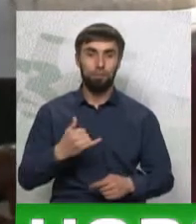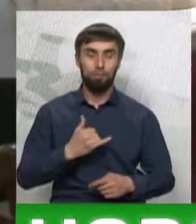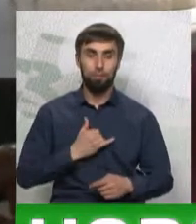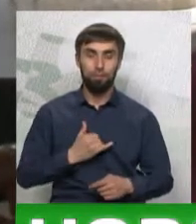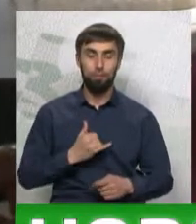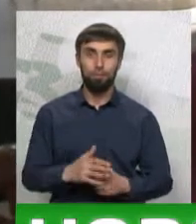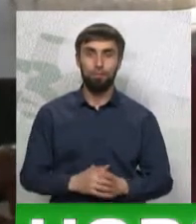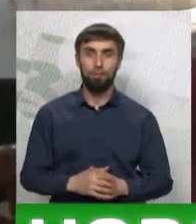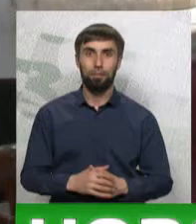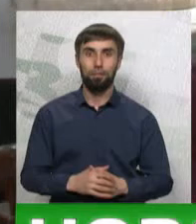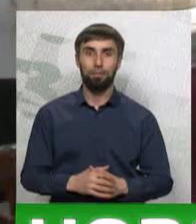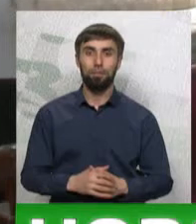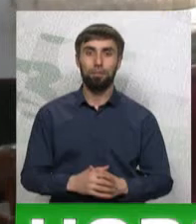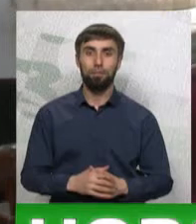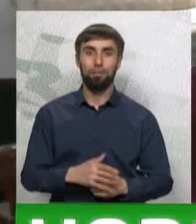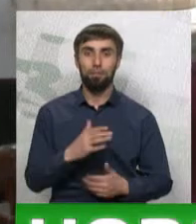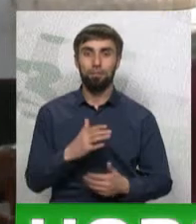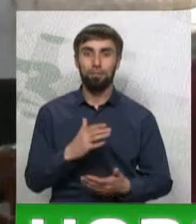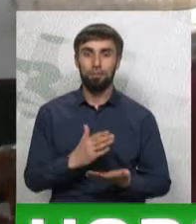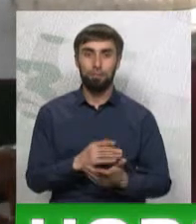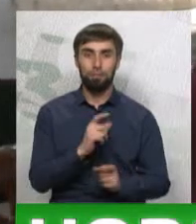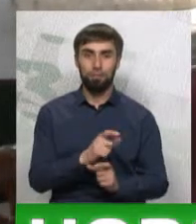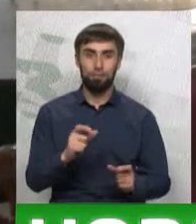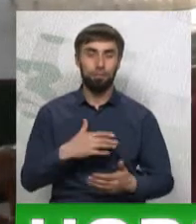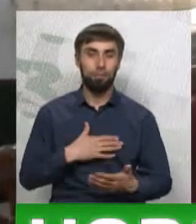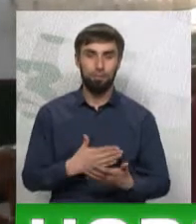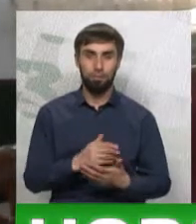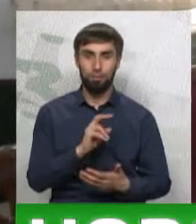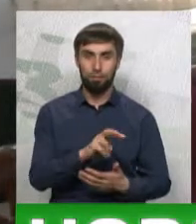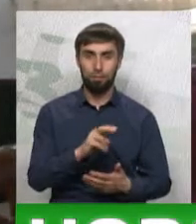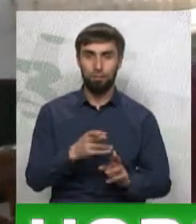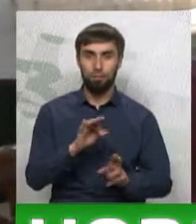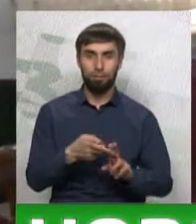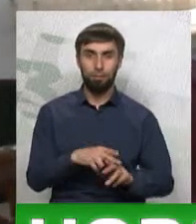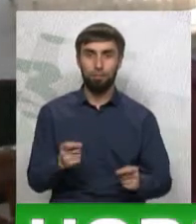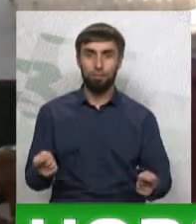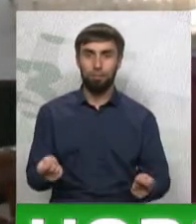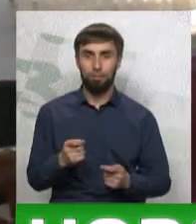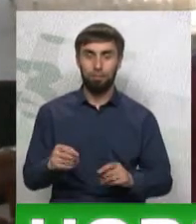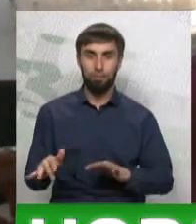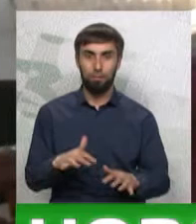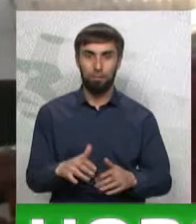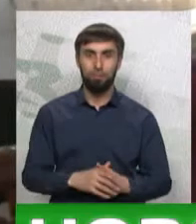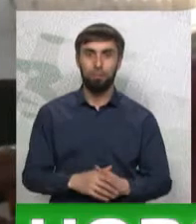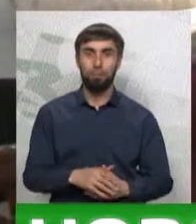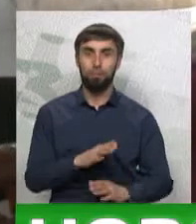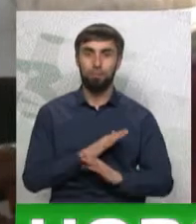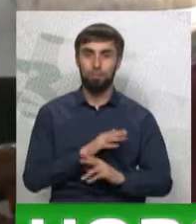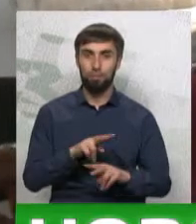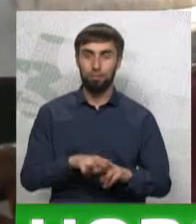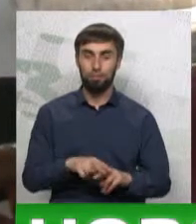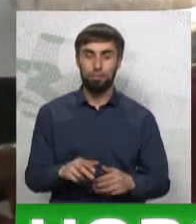есть люди активно посещают вот эти свадебные мероприятия похоронные